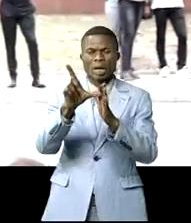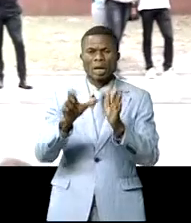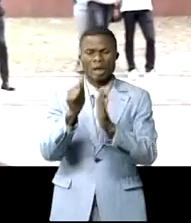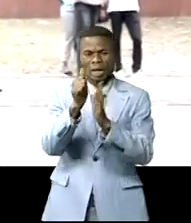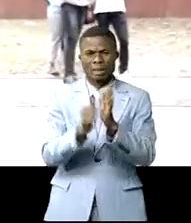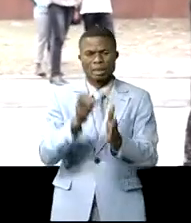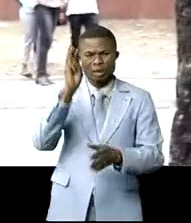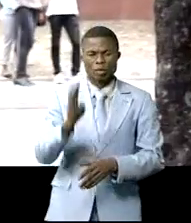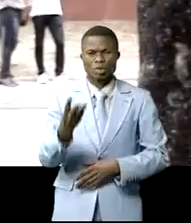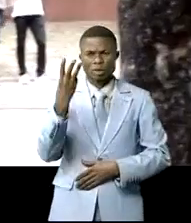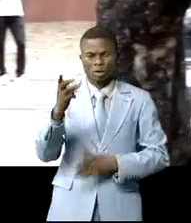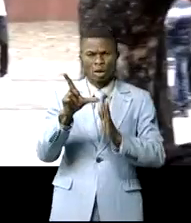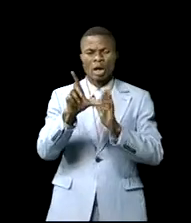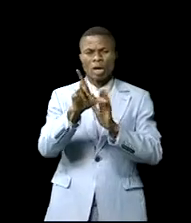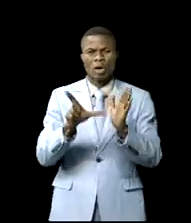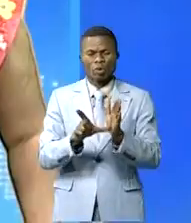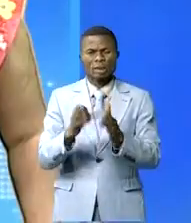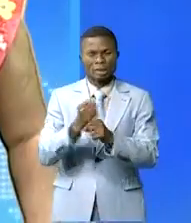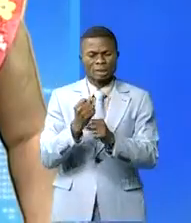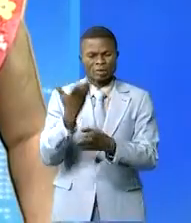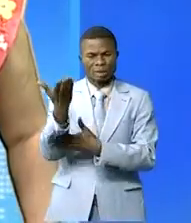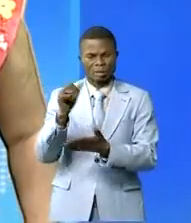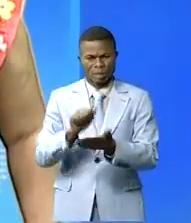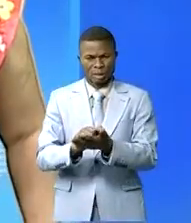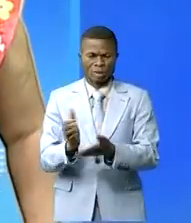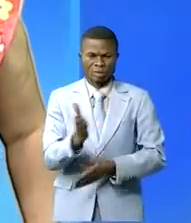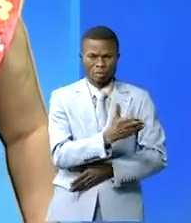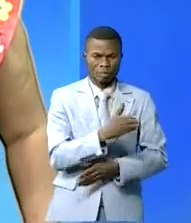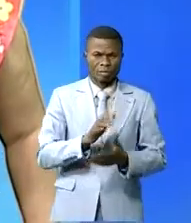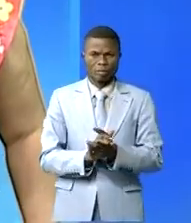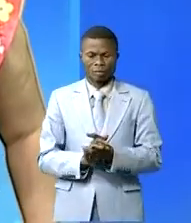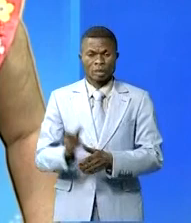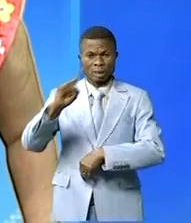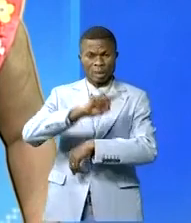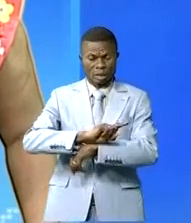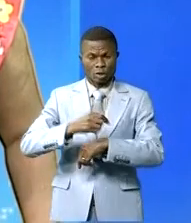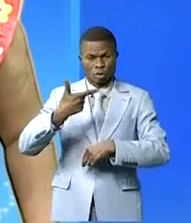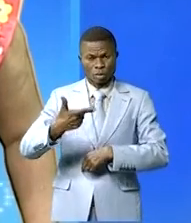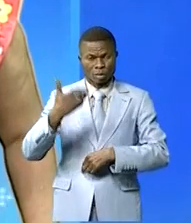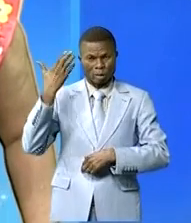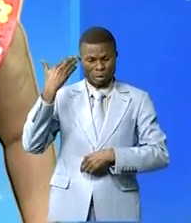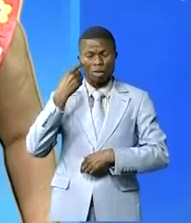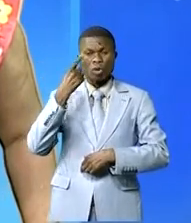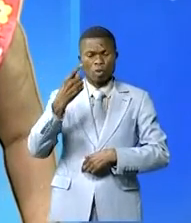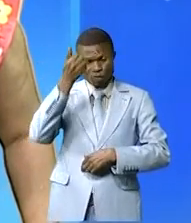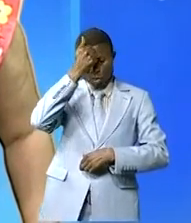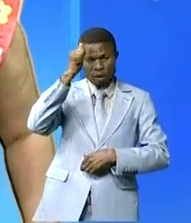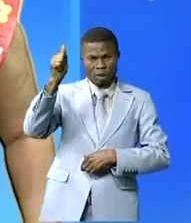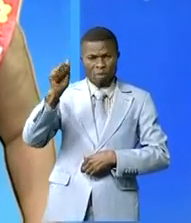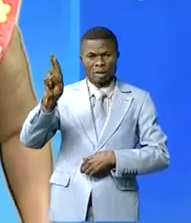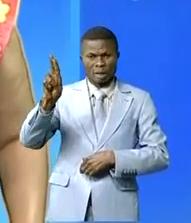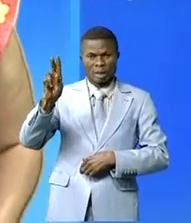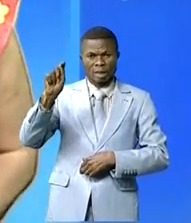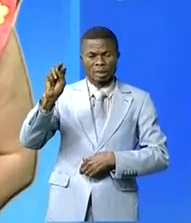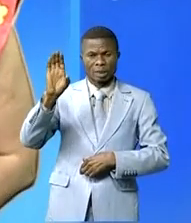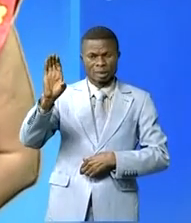l'article 303 du Code du travail. Au départ de la journée de ce mardi, s'observe un mouvement de grève à la